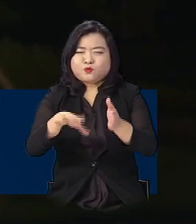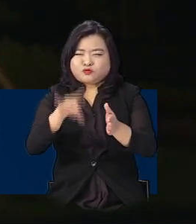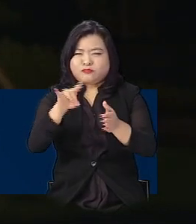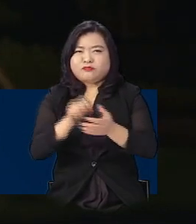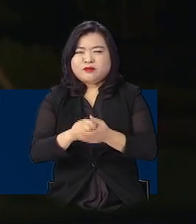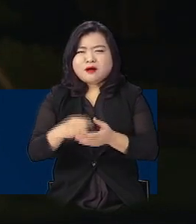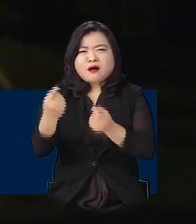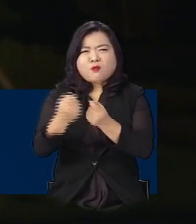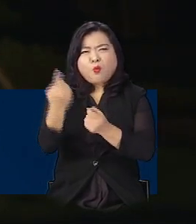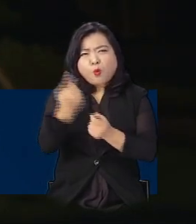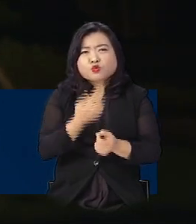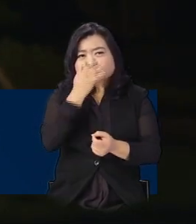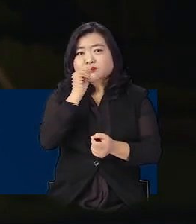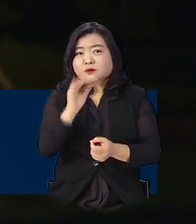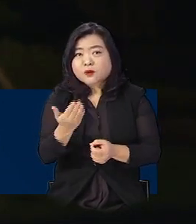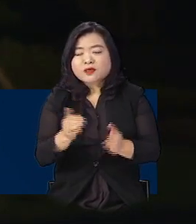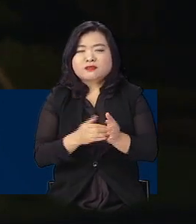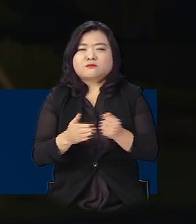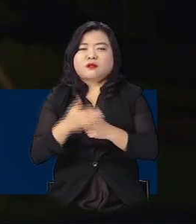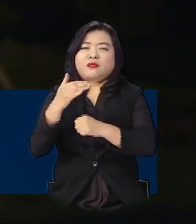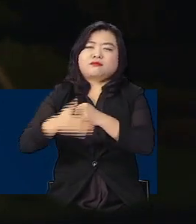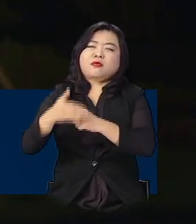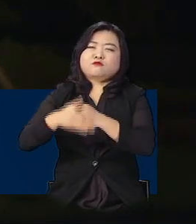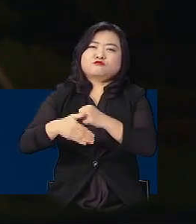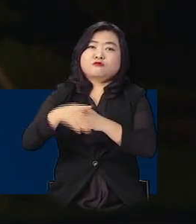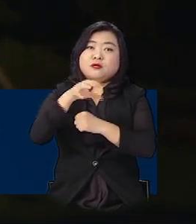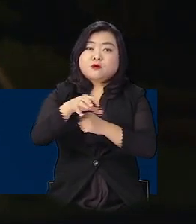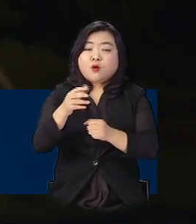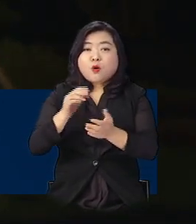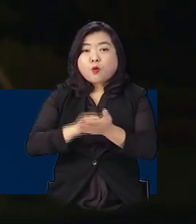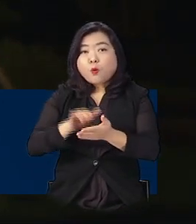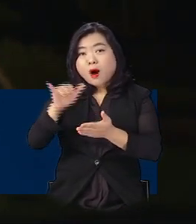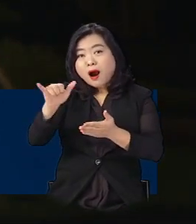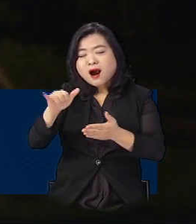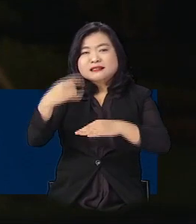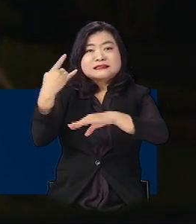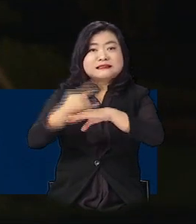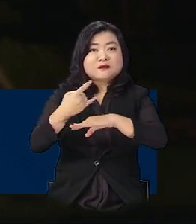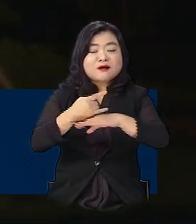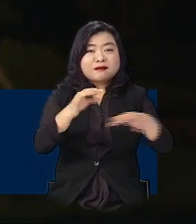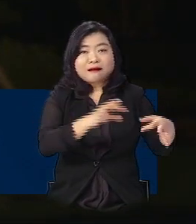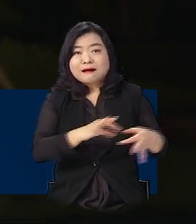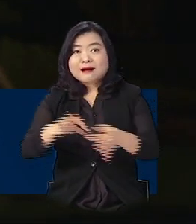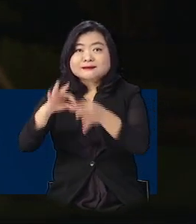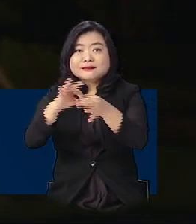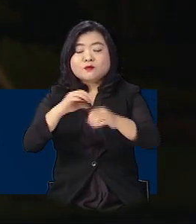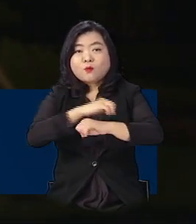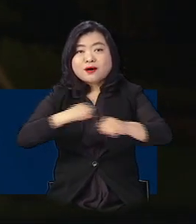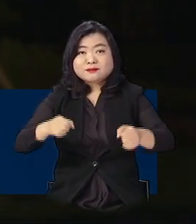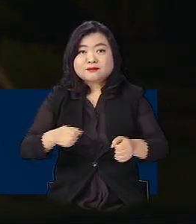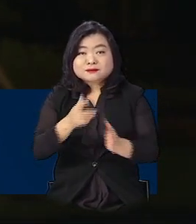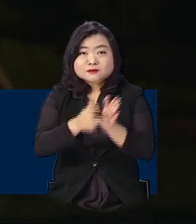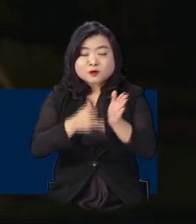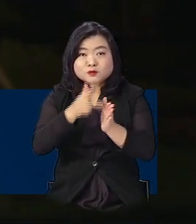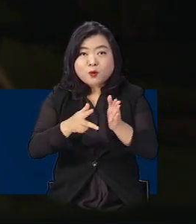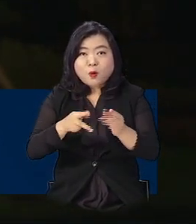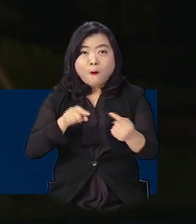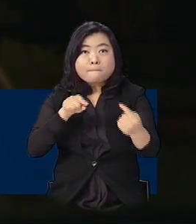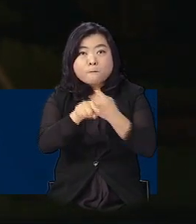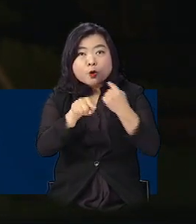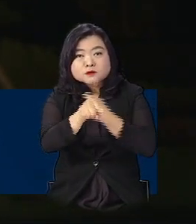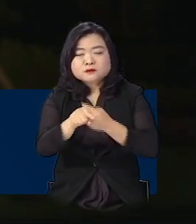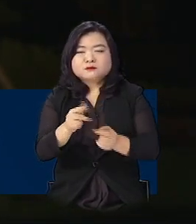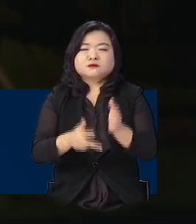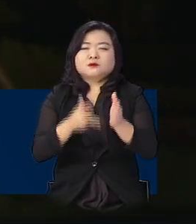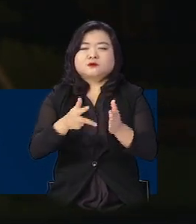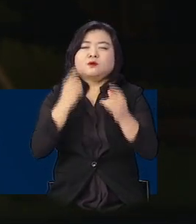접근로를 만들기 때문에 대구에서 공항을 거쳐서 의성까지 가는 광역철도, 복선철도입니다. 이것은 이미 확정이